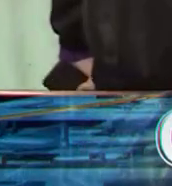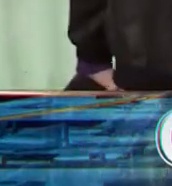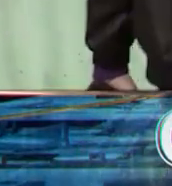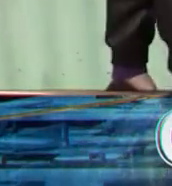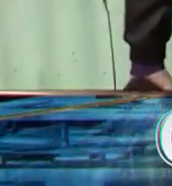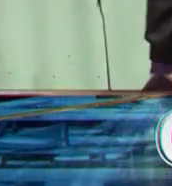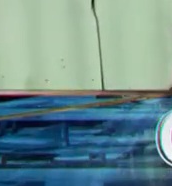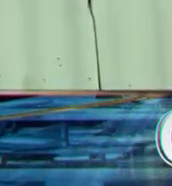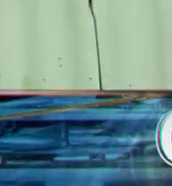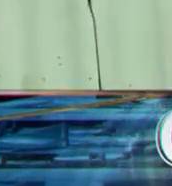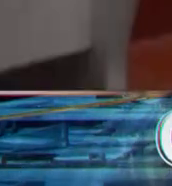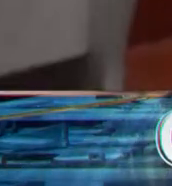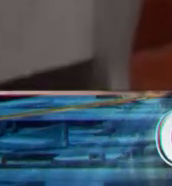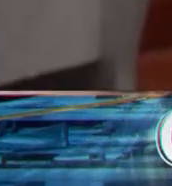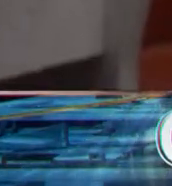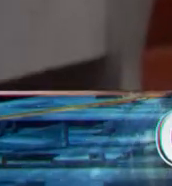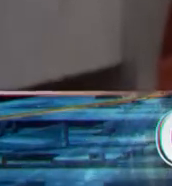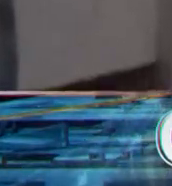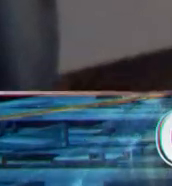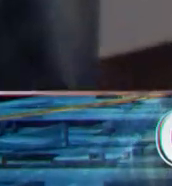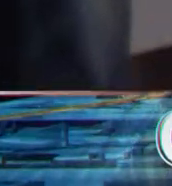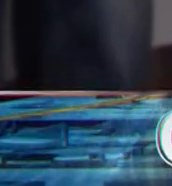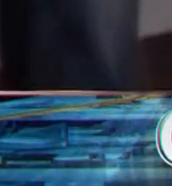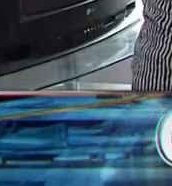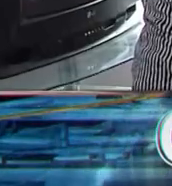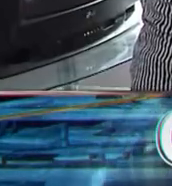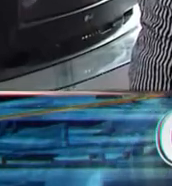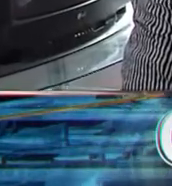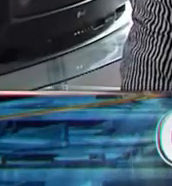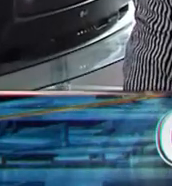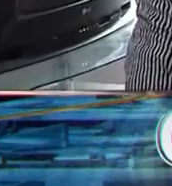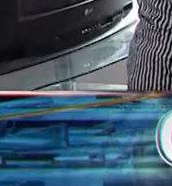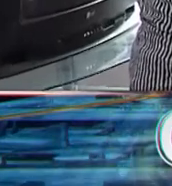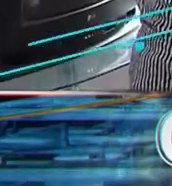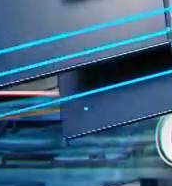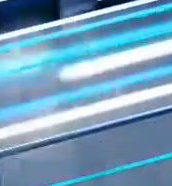Доброта без границ. Многодетная семья обрела долгожданную крышу над головой.